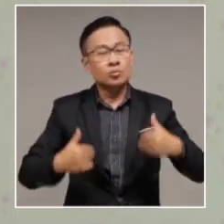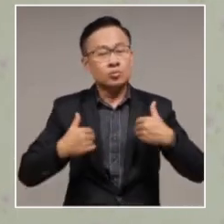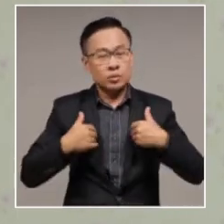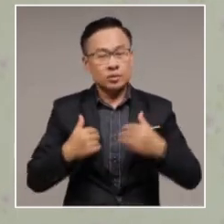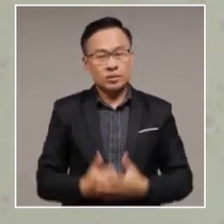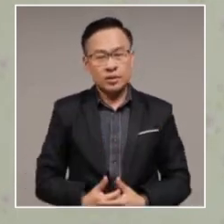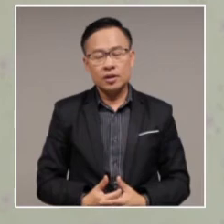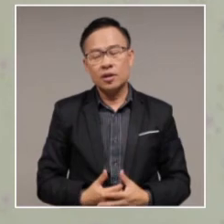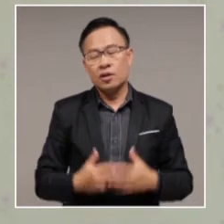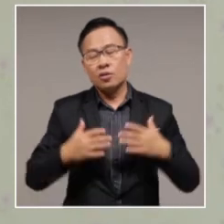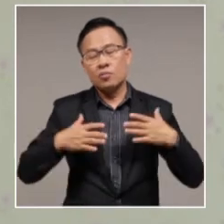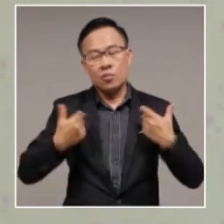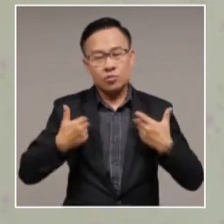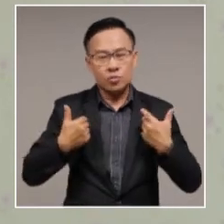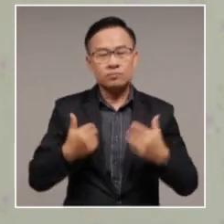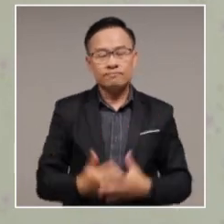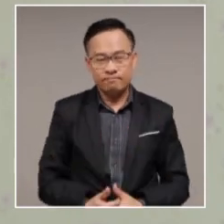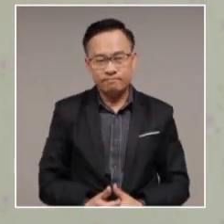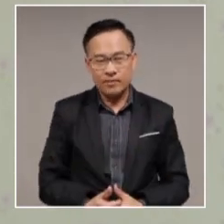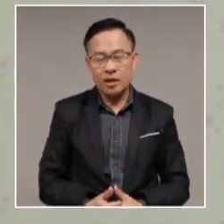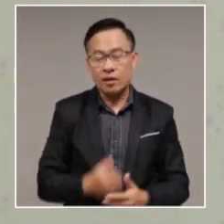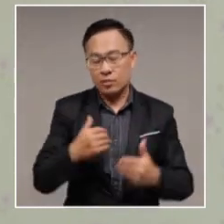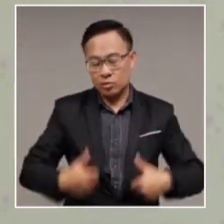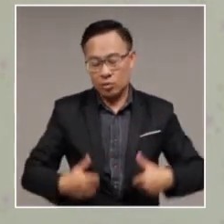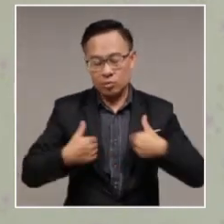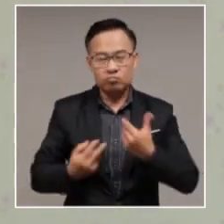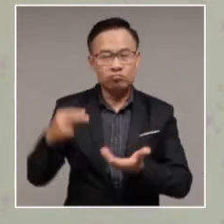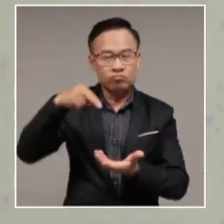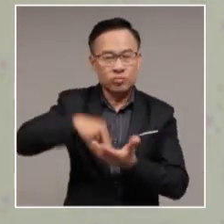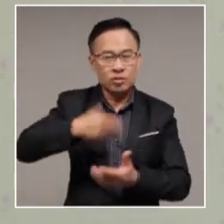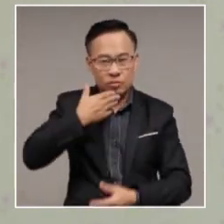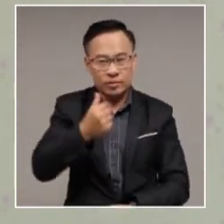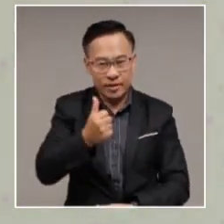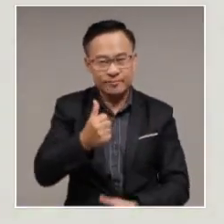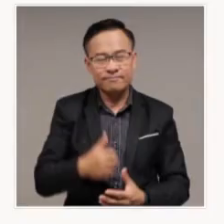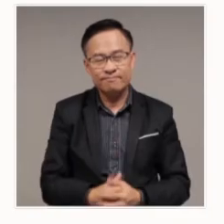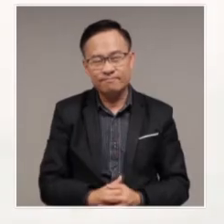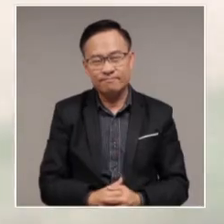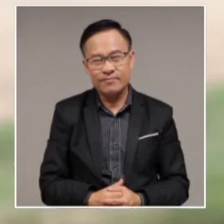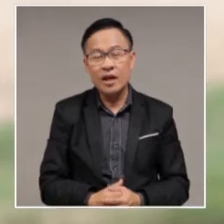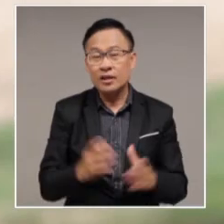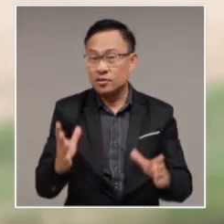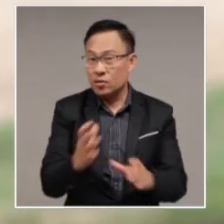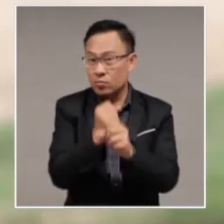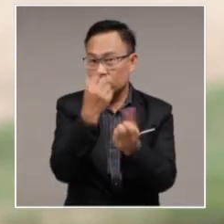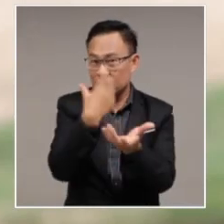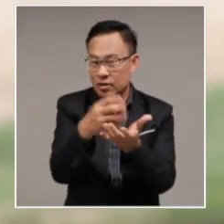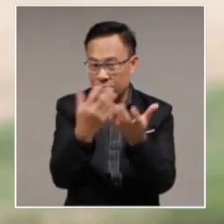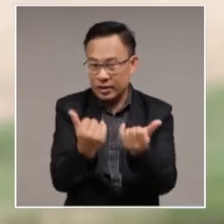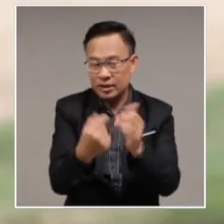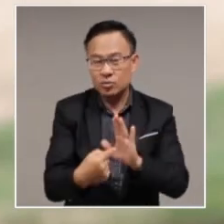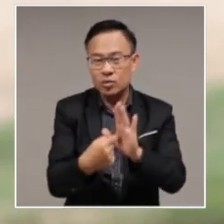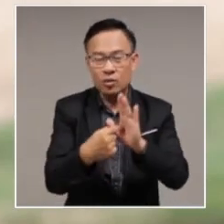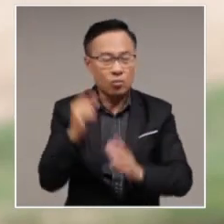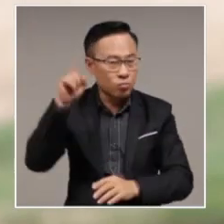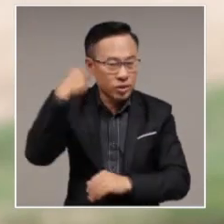ได้มีชีวิตที่มีคุณค่าขึ้นนะคะแล้วก็สามารถดำรงชีพอยู่ได้ และทั้งหมดนี้ค่ะก็คือเรื่